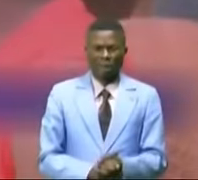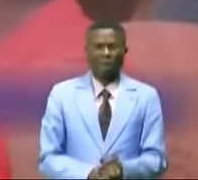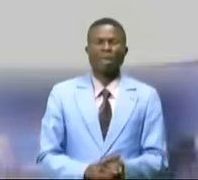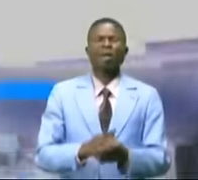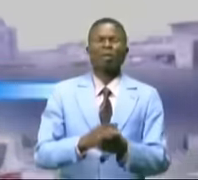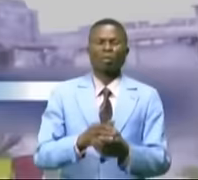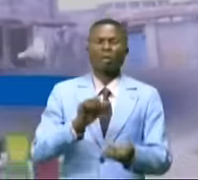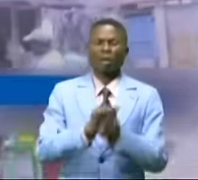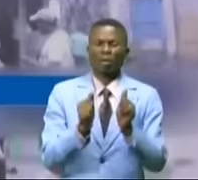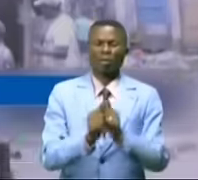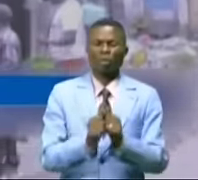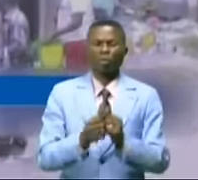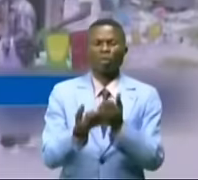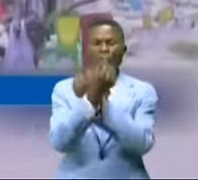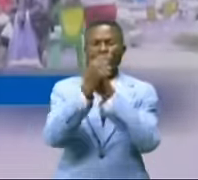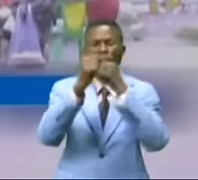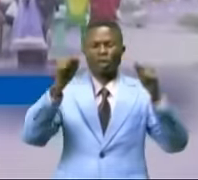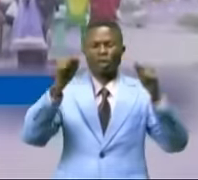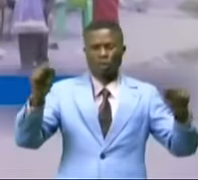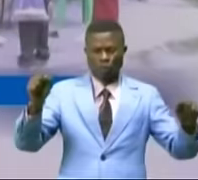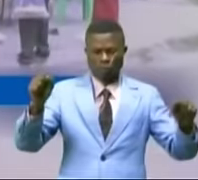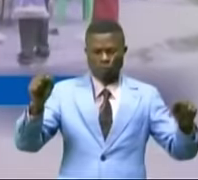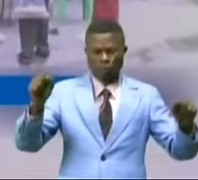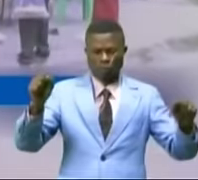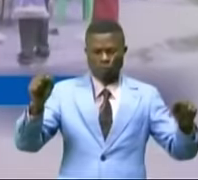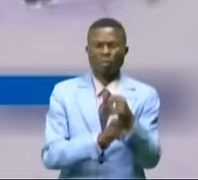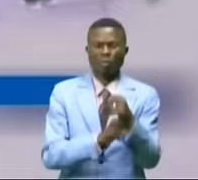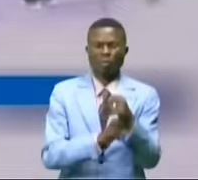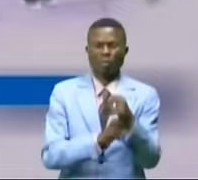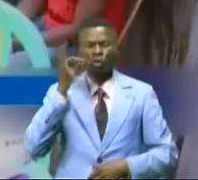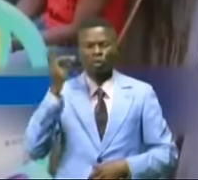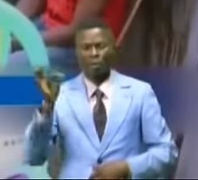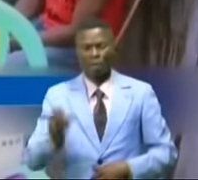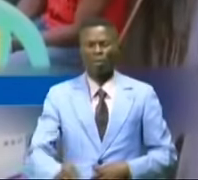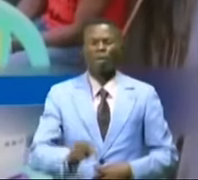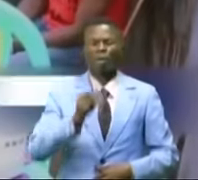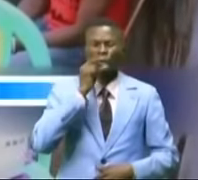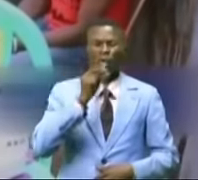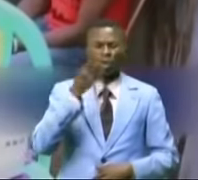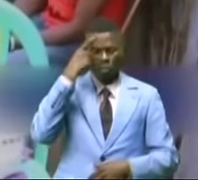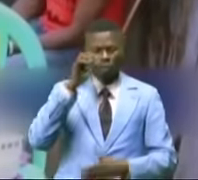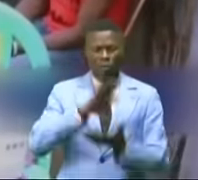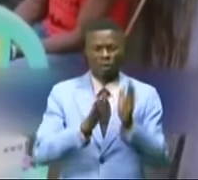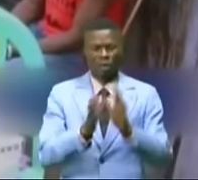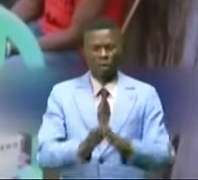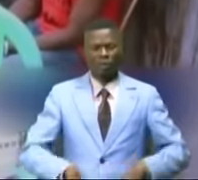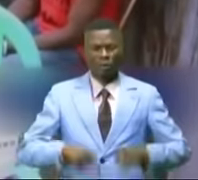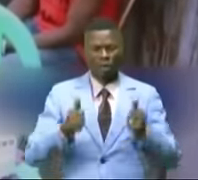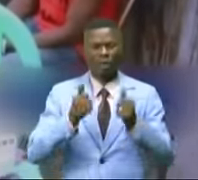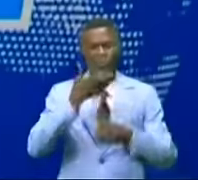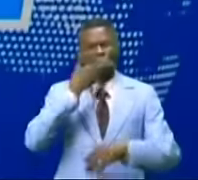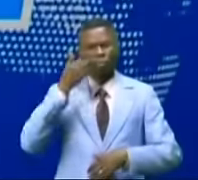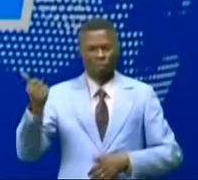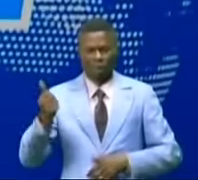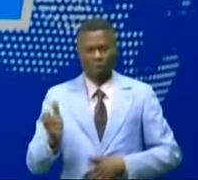drogues dures de sortir du pays dans lequel ils se trouvent pour une vie saine.